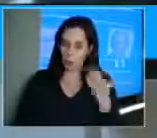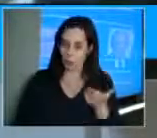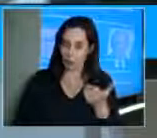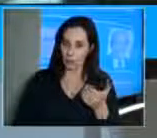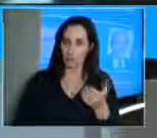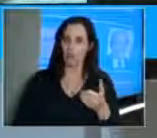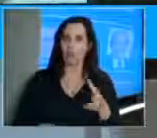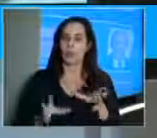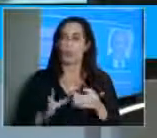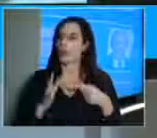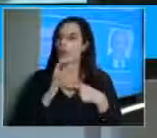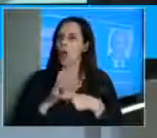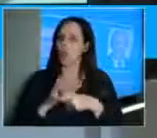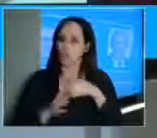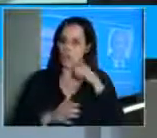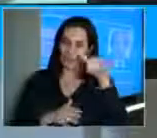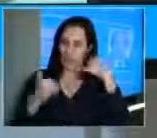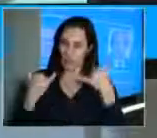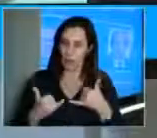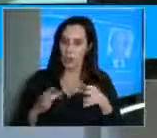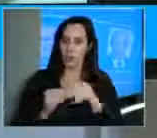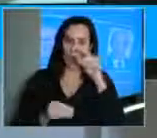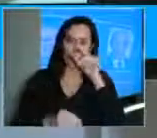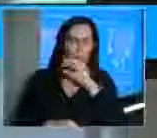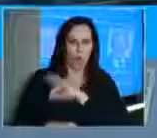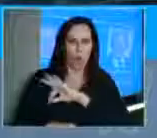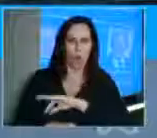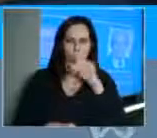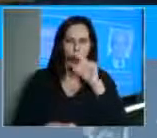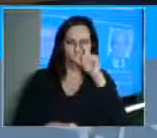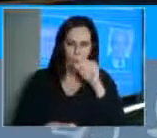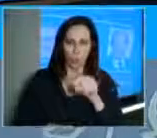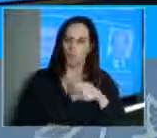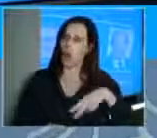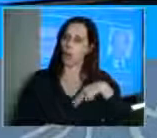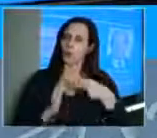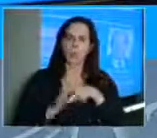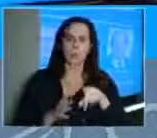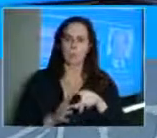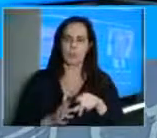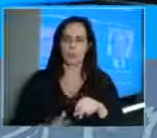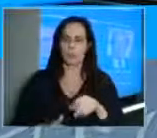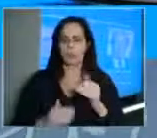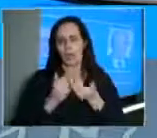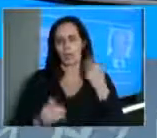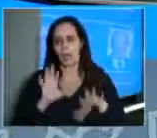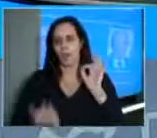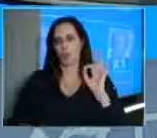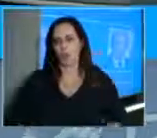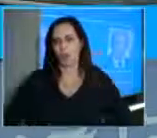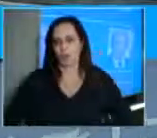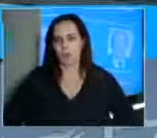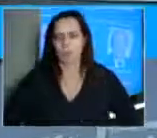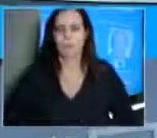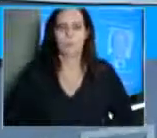עם אייטפאק, כמו למשל הנסיעה עכשיו עם פוטין. יש אחריות מדינית גם כן, זה נמצא קודם כל לפני הבחירות, עם כל הכבוד. בואי